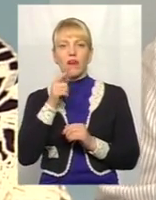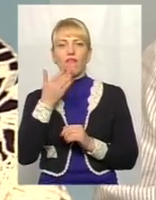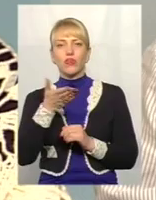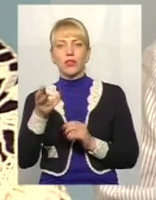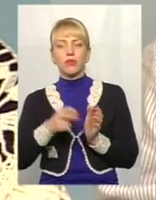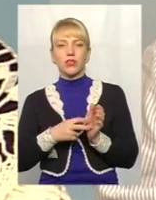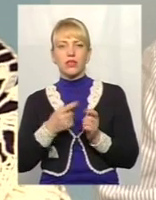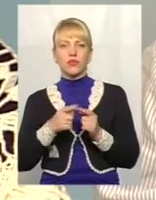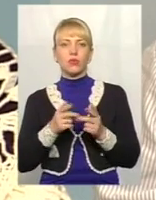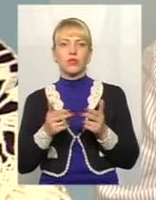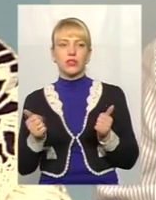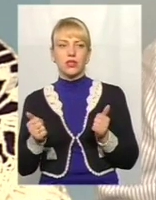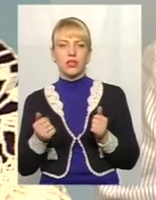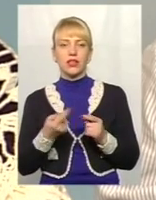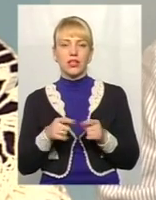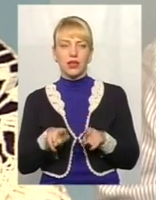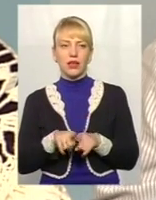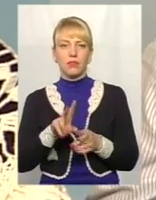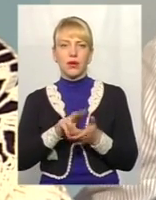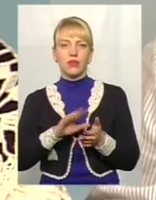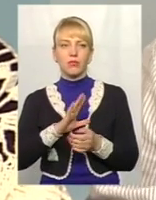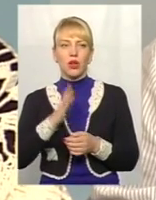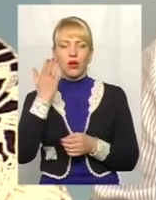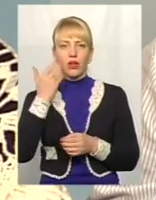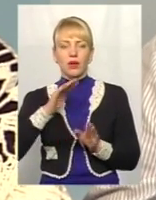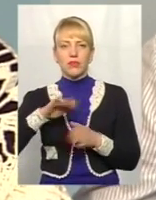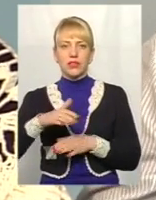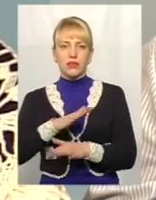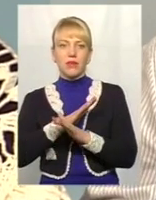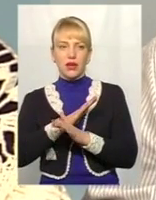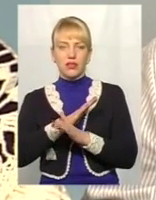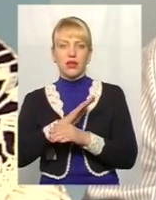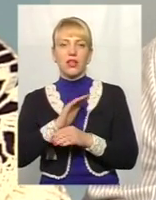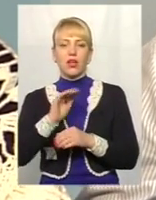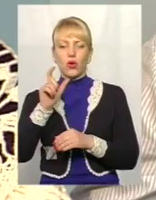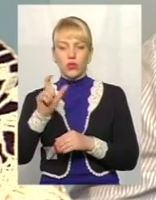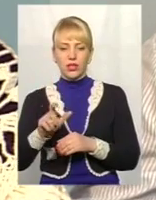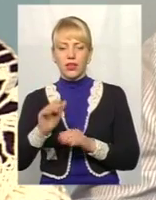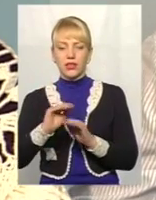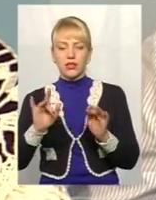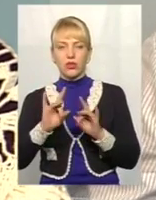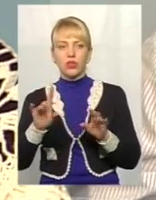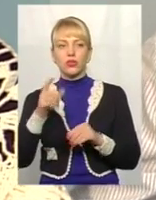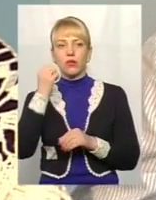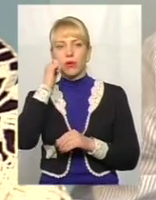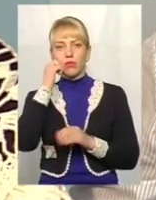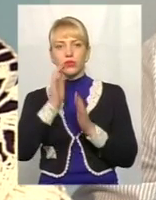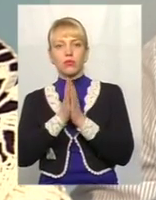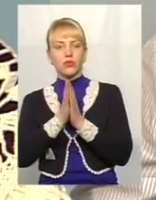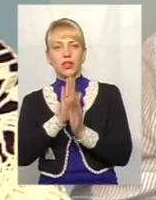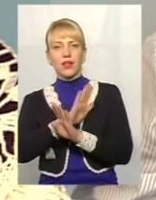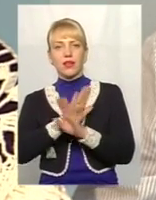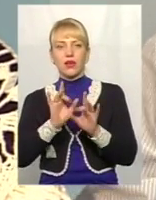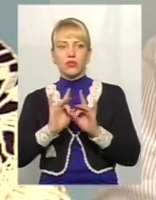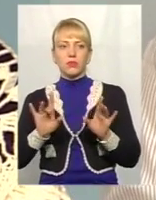цьому зізнатися. І такі приклади були, коли вже після смерті людини діти розказували і казали, що там бабуся просила не